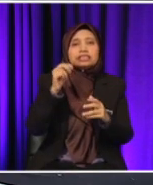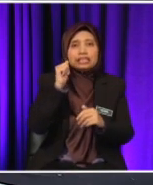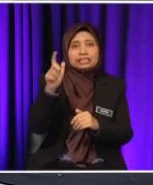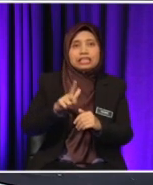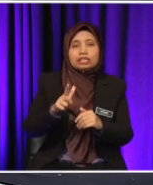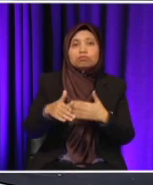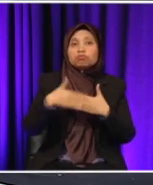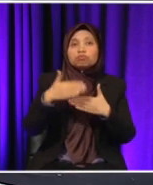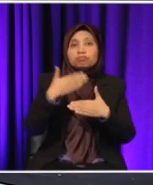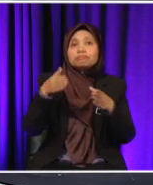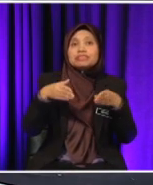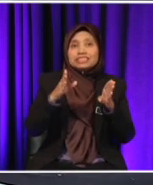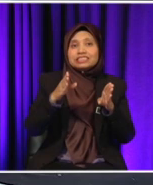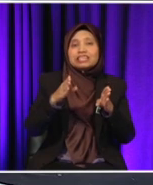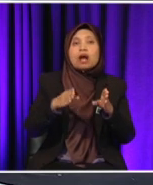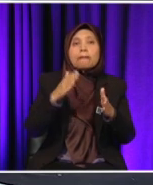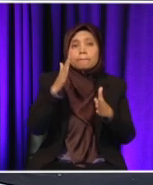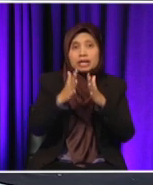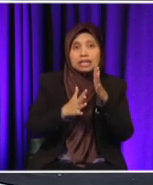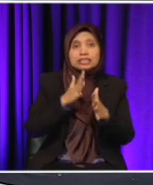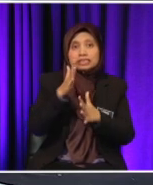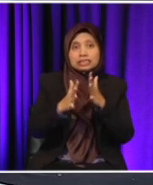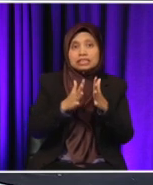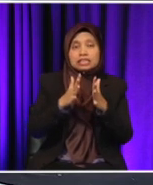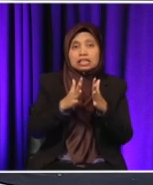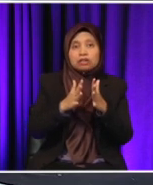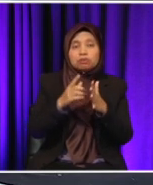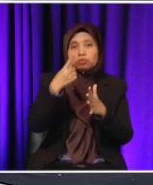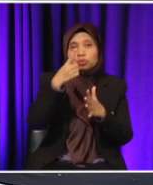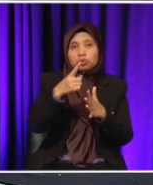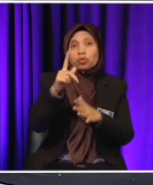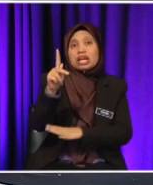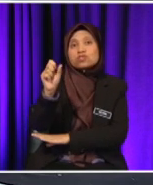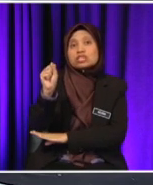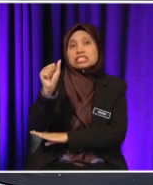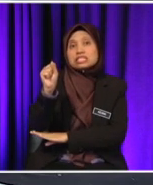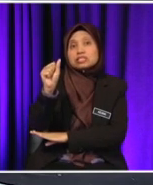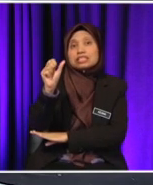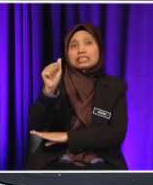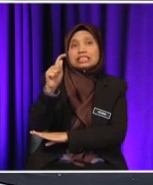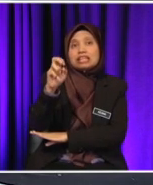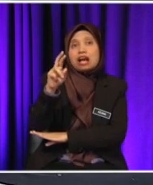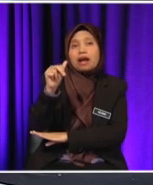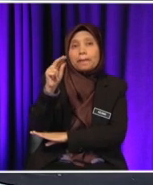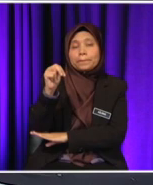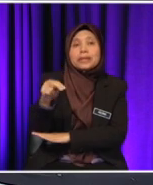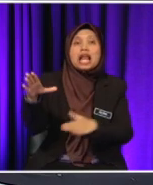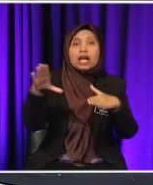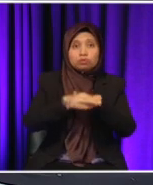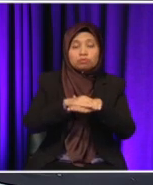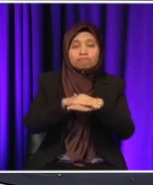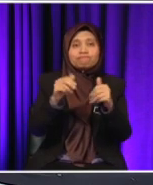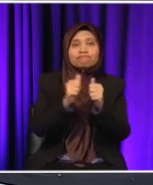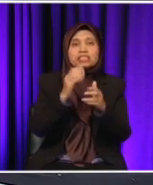memudahkan perjalanan ee bahasa Melayu kita hari ini dengan hikmah juru bahasa isyarat kita